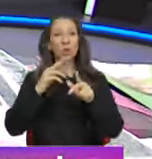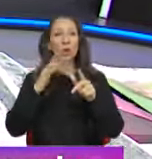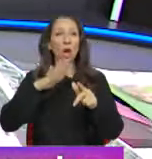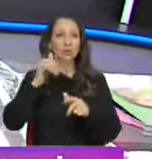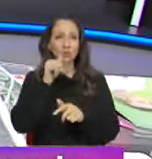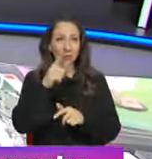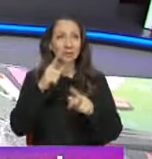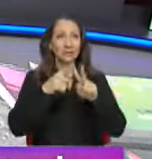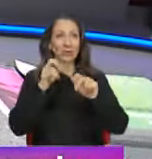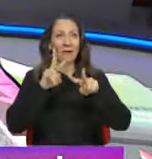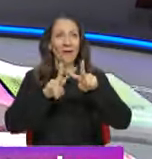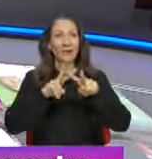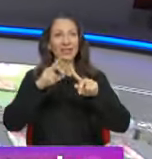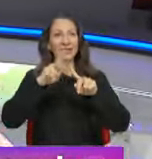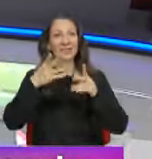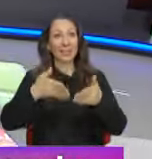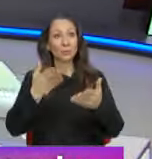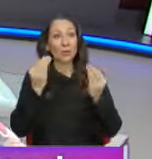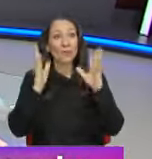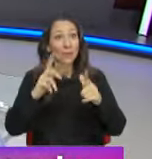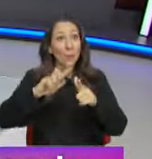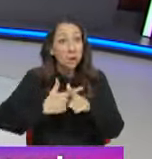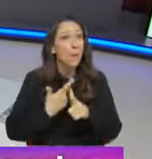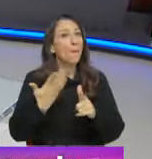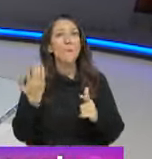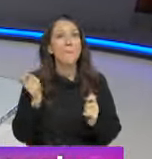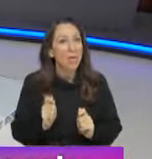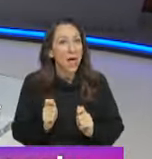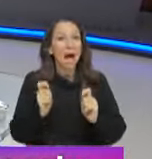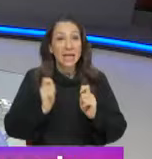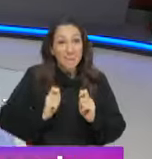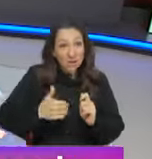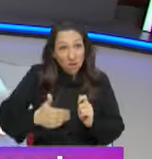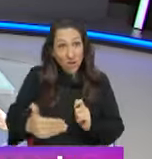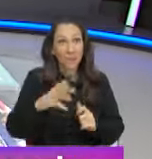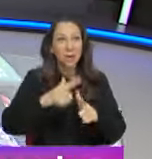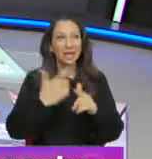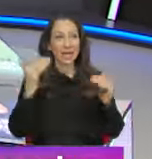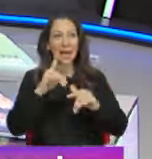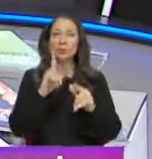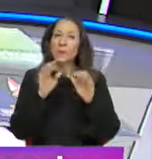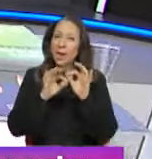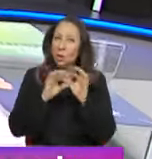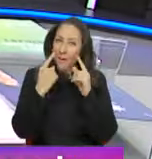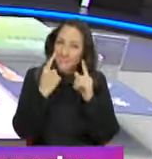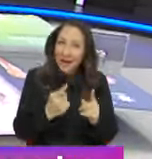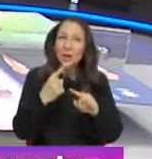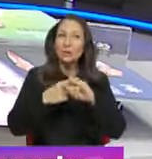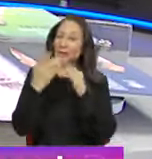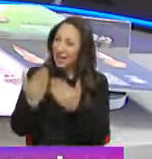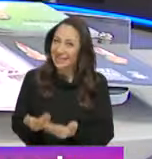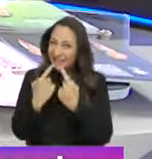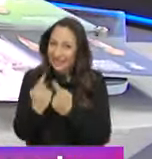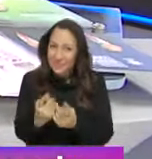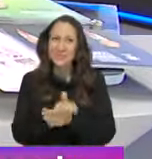ekranlarında bir sürü projeyle yaptıklarıyla ve yapacağı projelerle geldi önce bir ekonomiye bakalım ve hoş geldiniz